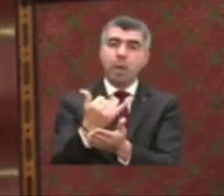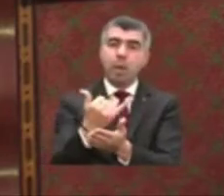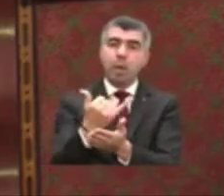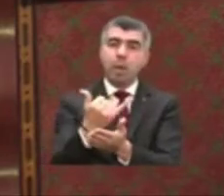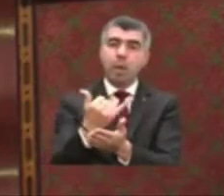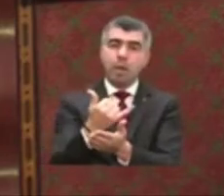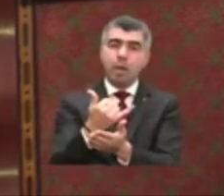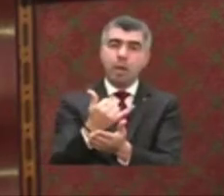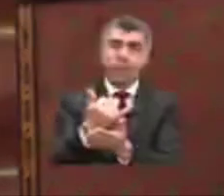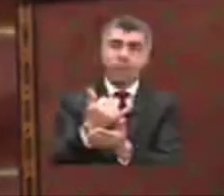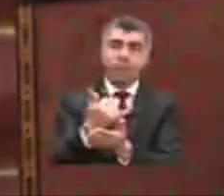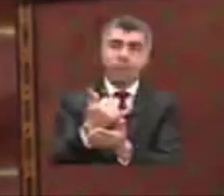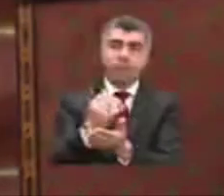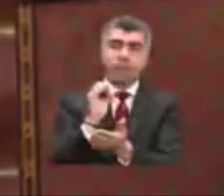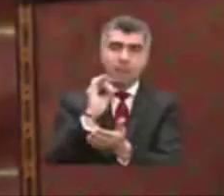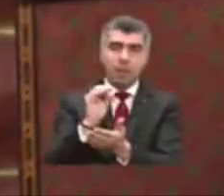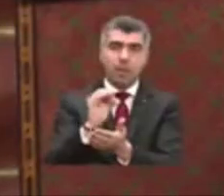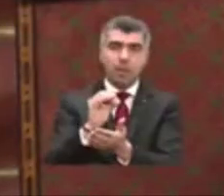المائية